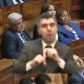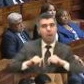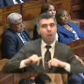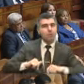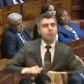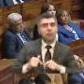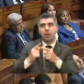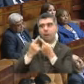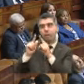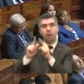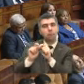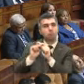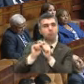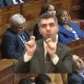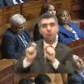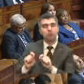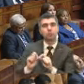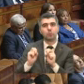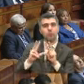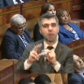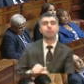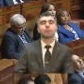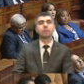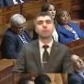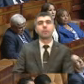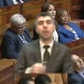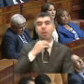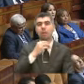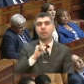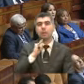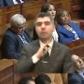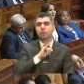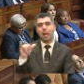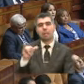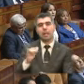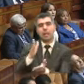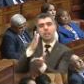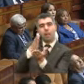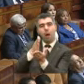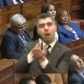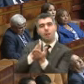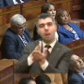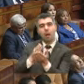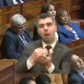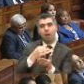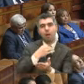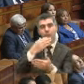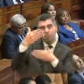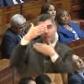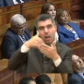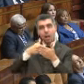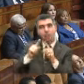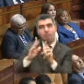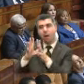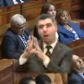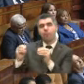صار ضرورة قصوى وملحة، إذ لا يمكن للديمقراطية المغربية أن تقوم بتغييب شريحة